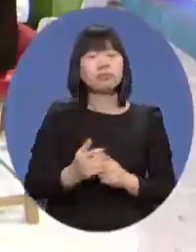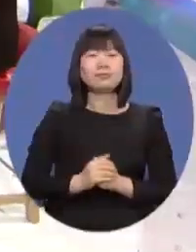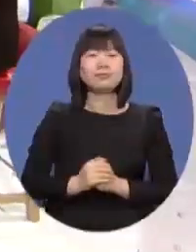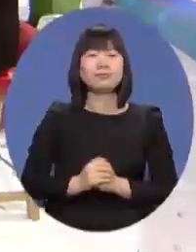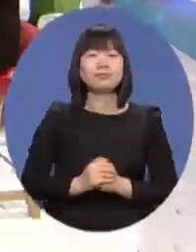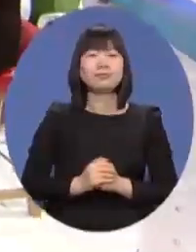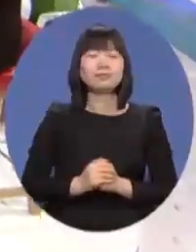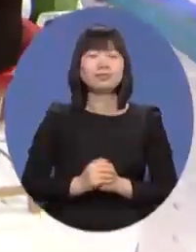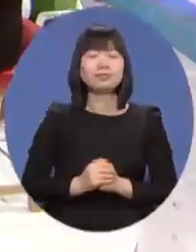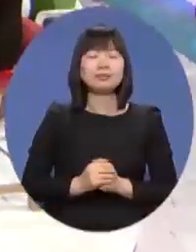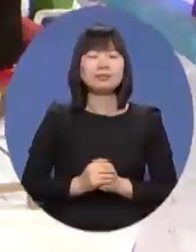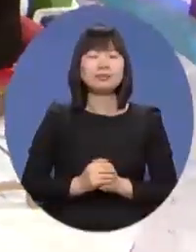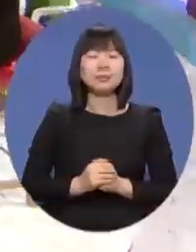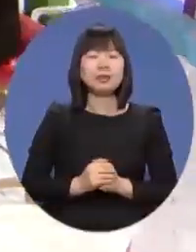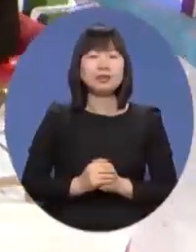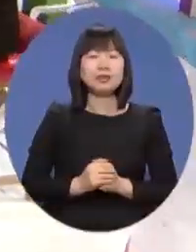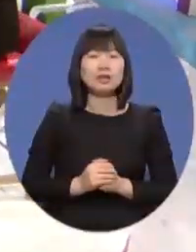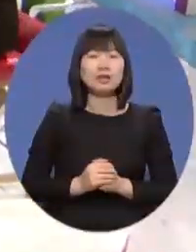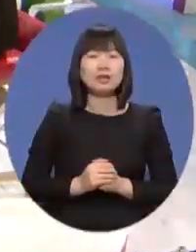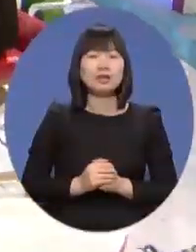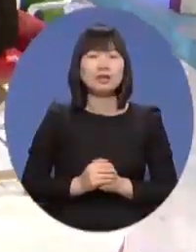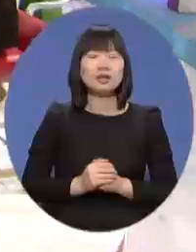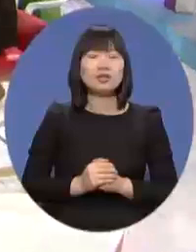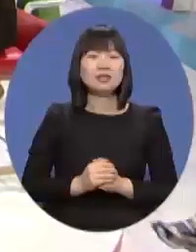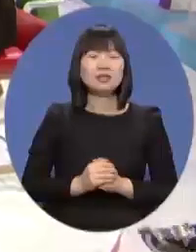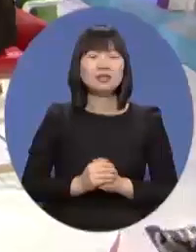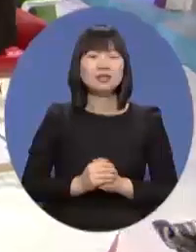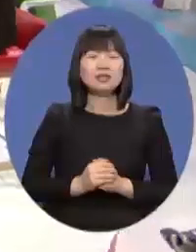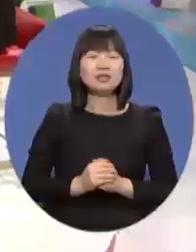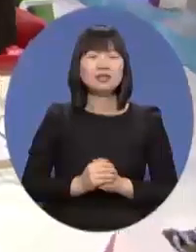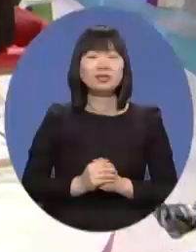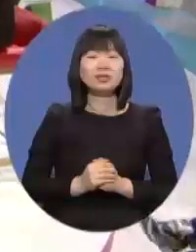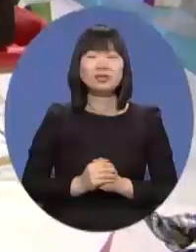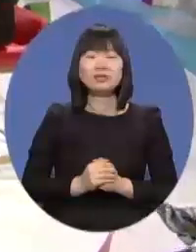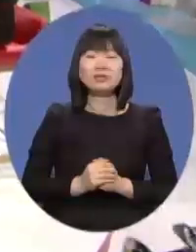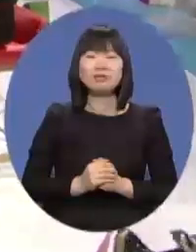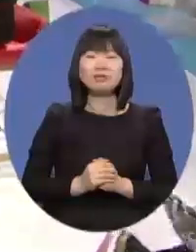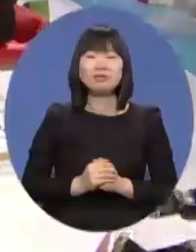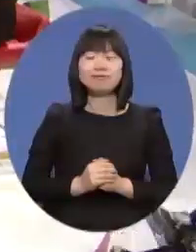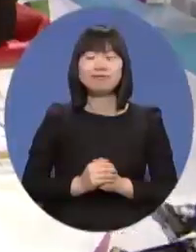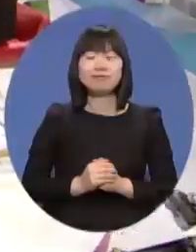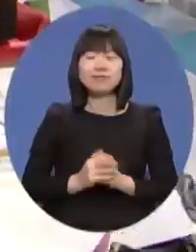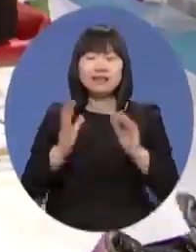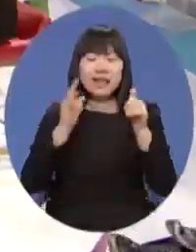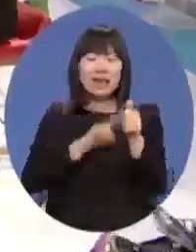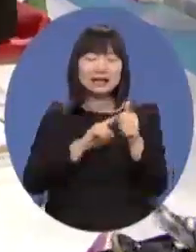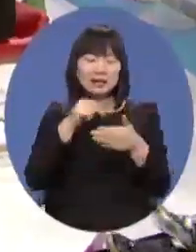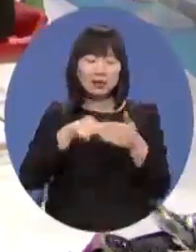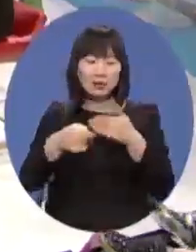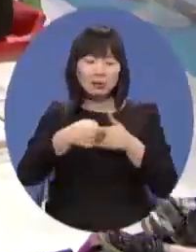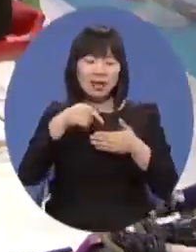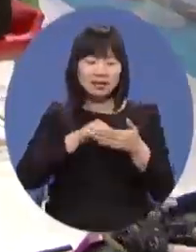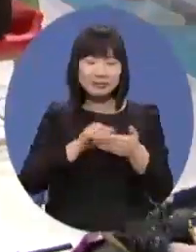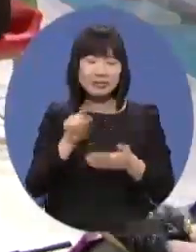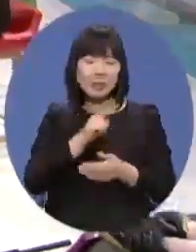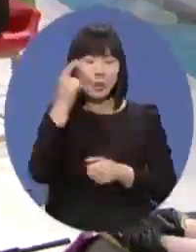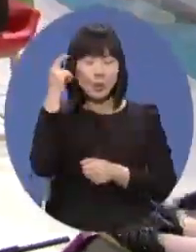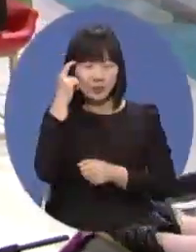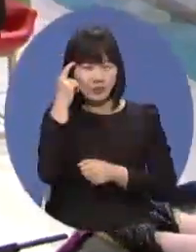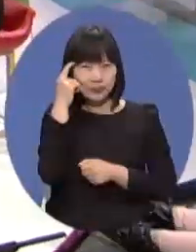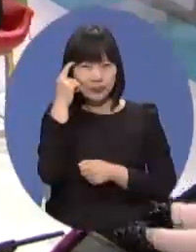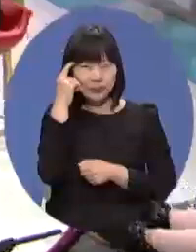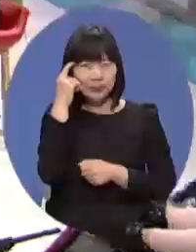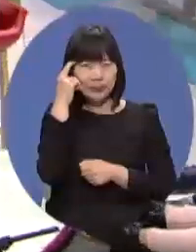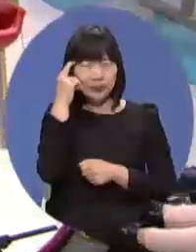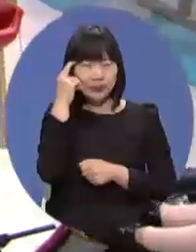네. 네. 네. 이게 어떻게 보면 식고문인데요. 네. 네. 네. 이거 무시무시한 겁니다, 이거. 네. 네. 아이의 속마음은 무엇일까요? 자,